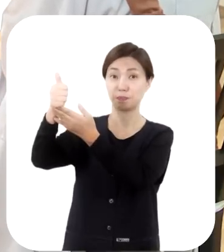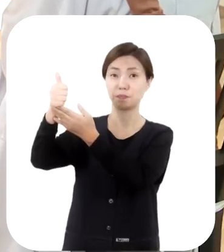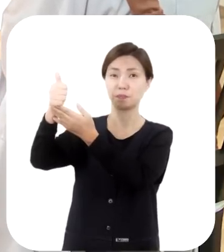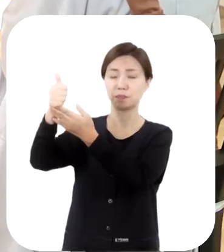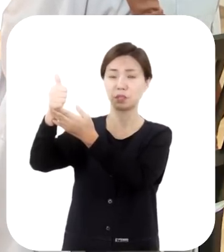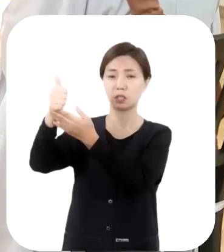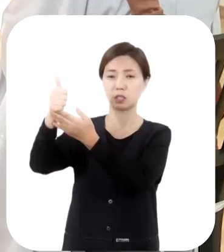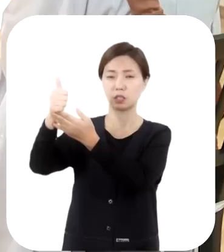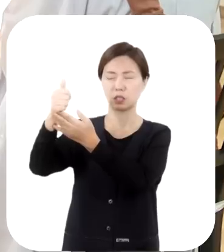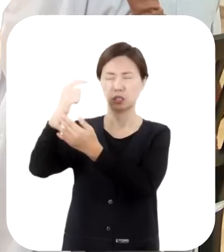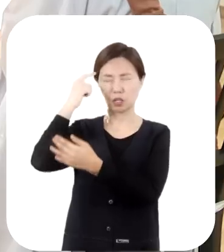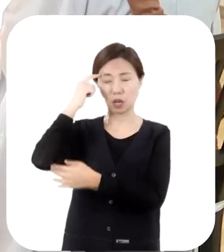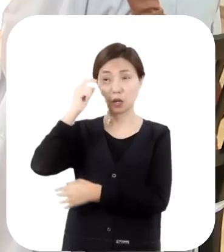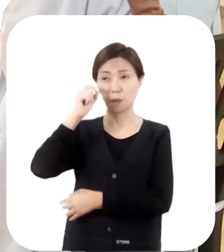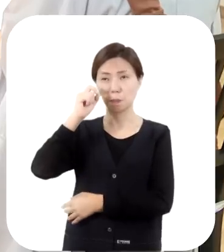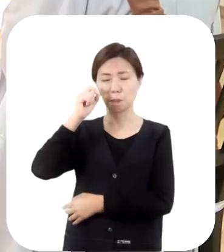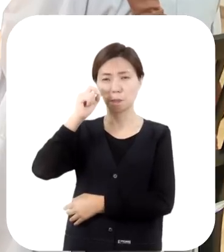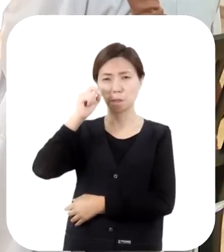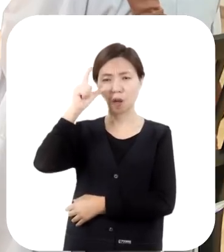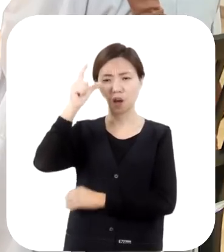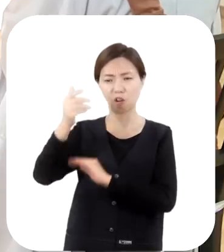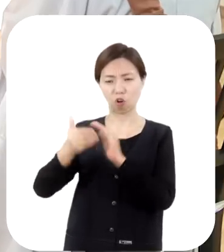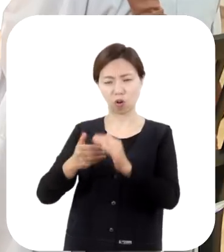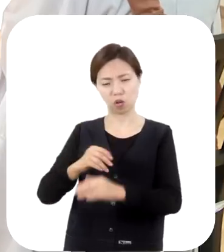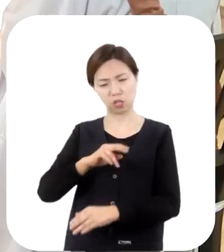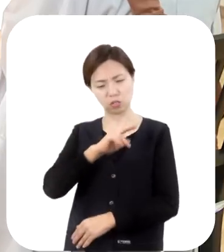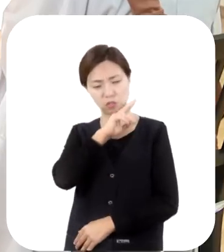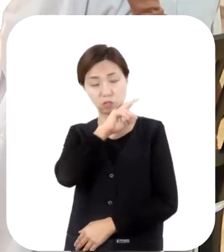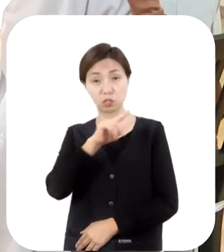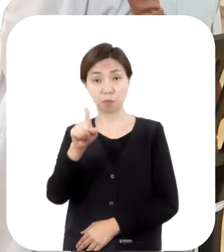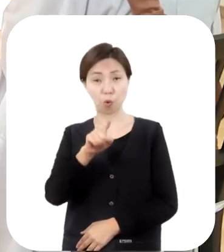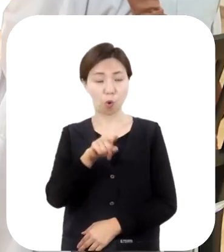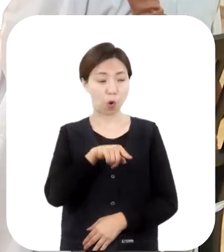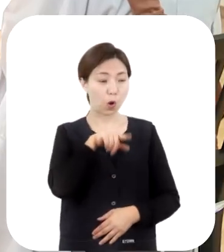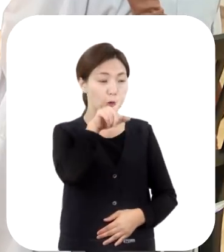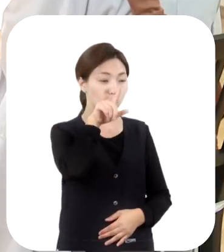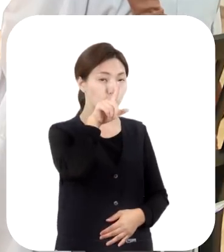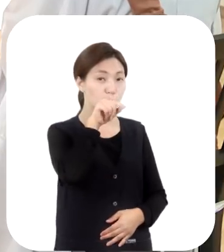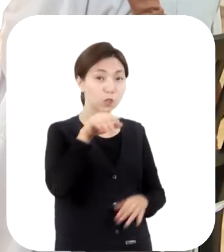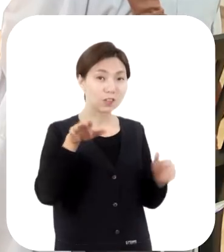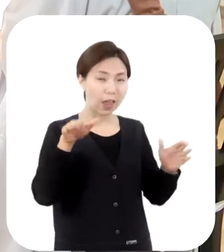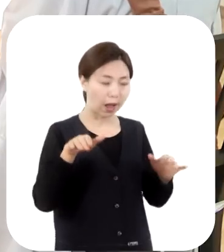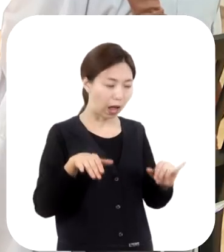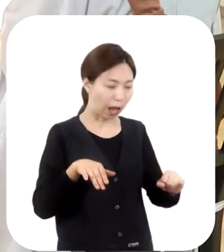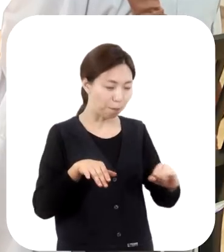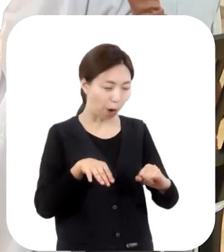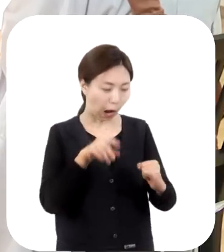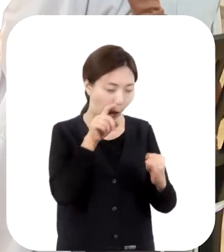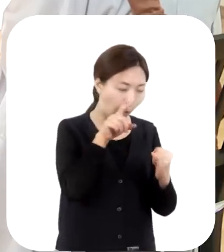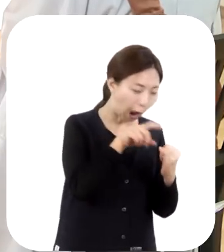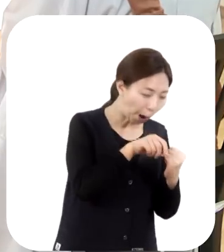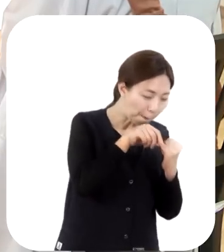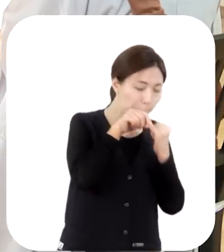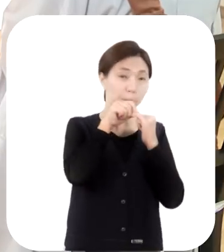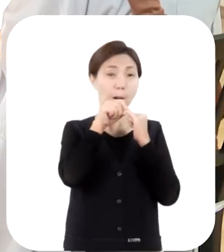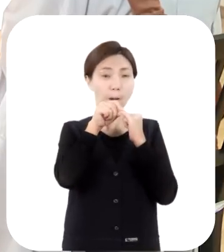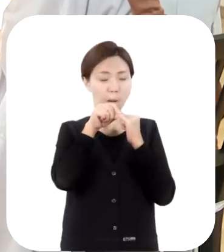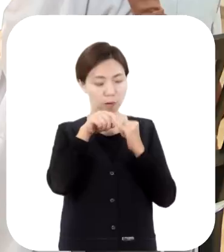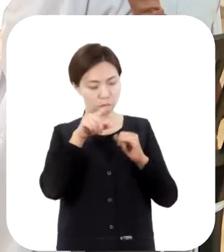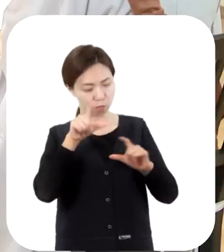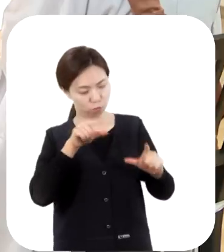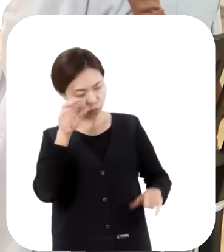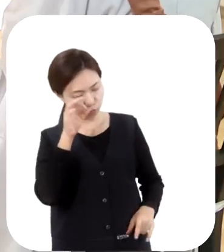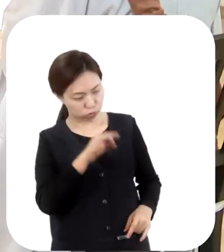부처님께서 새가 벌레를 잡아먹는 걸 보고 갖게 된이 의문이, 왜 세상은 하나가 살려면 하나가 죽어야 하지